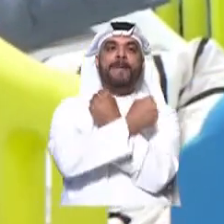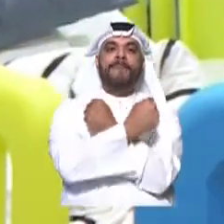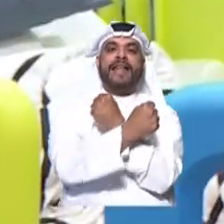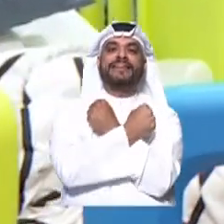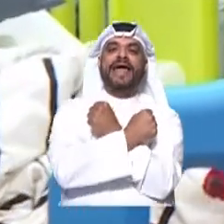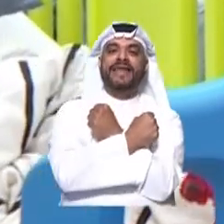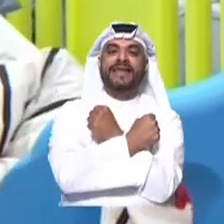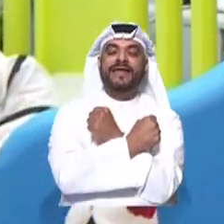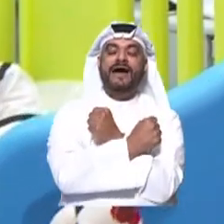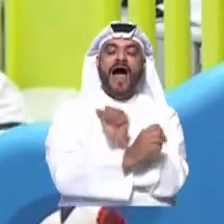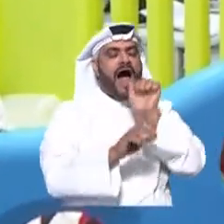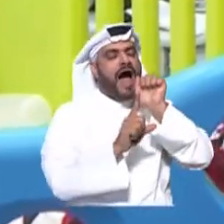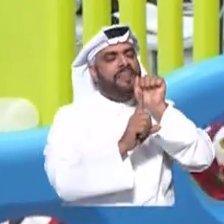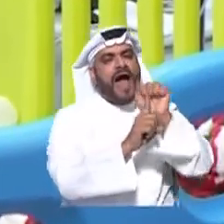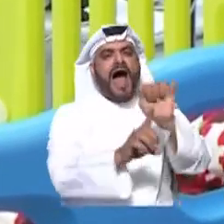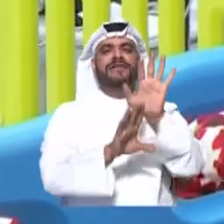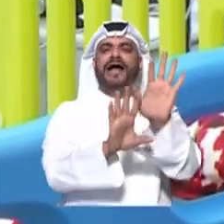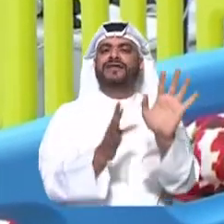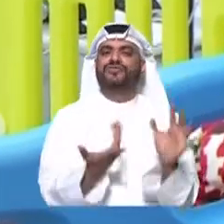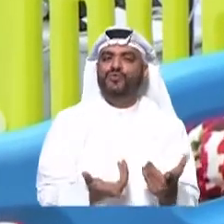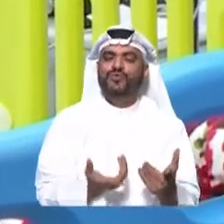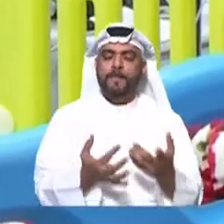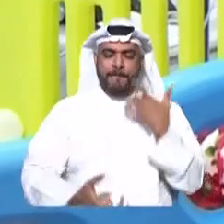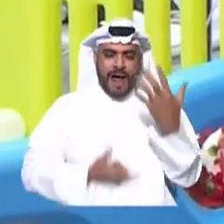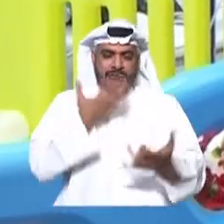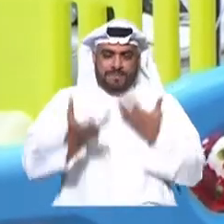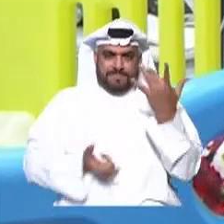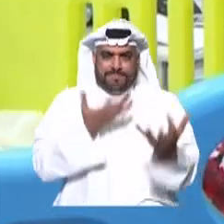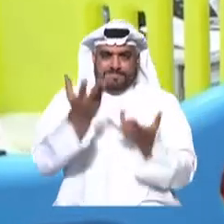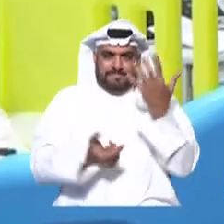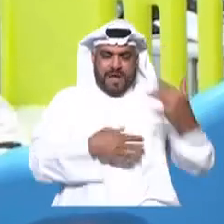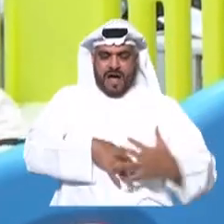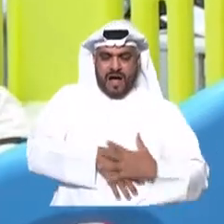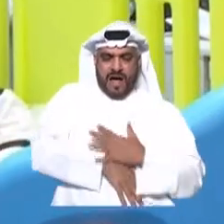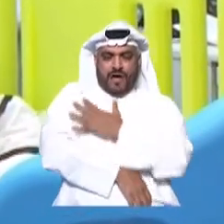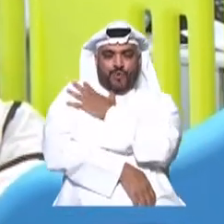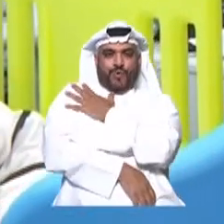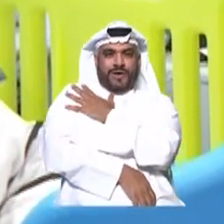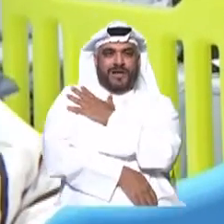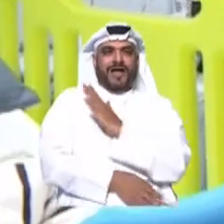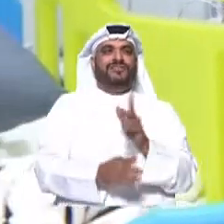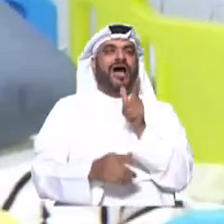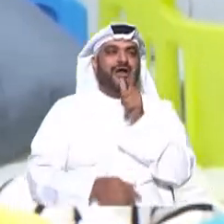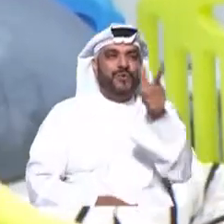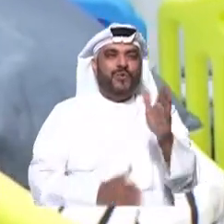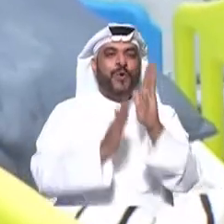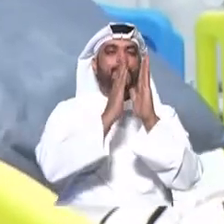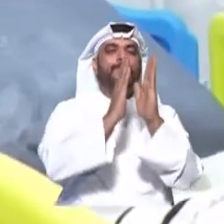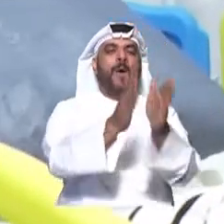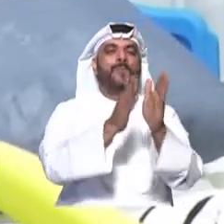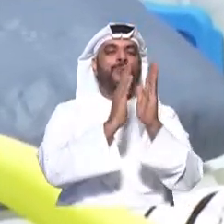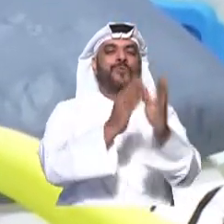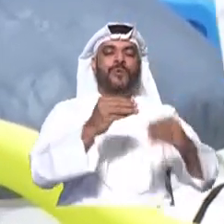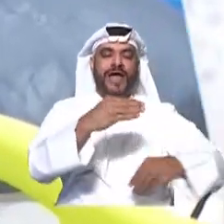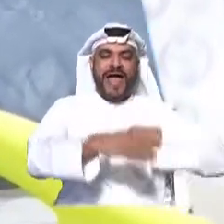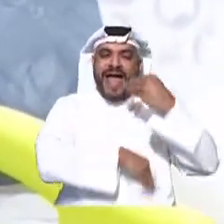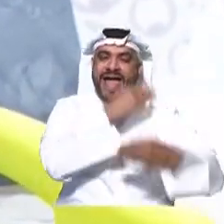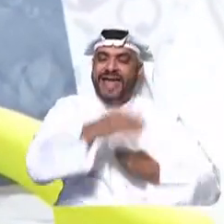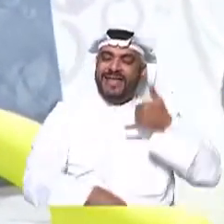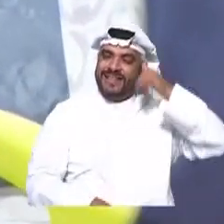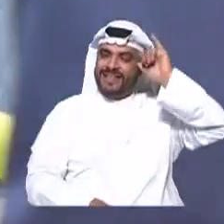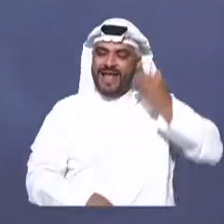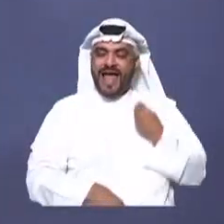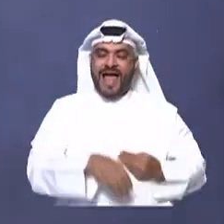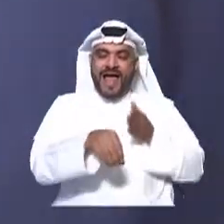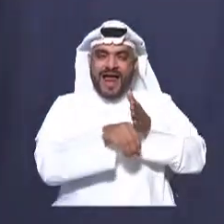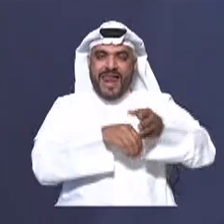العام بزيارة مستشفى الببطين للحروق، وذلك لتقديم التهنئة بعيد الأضحى المبارك لمصابين